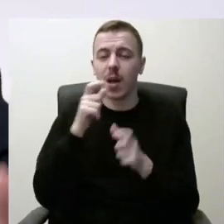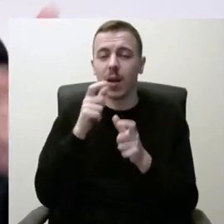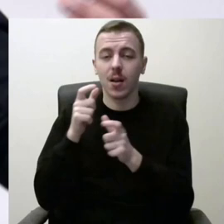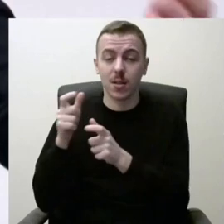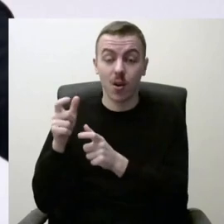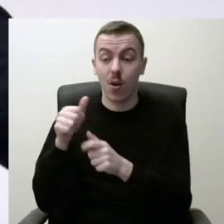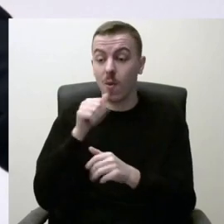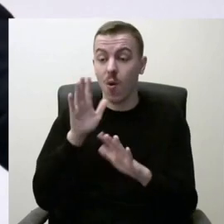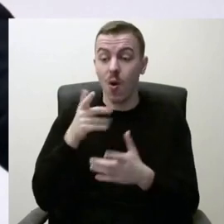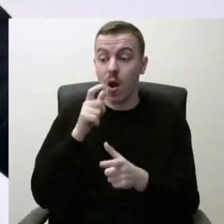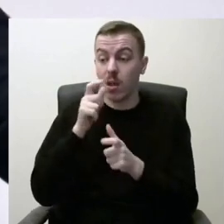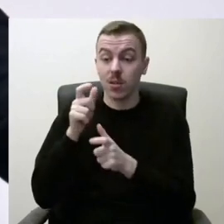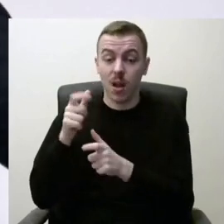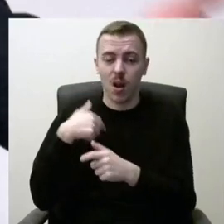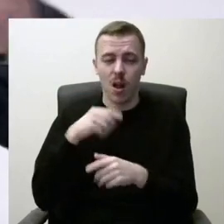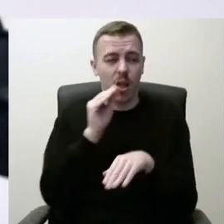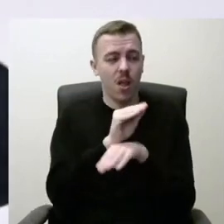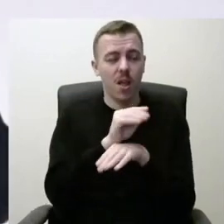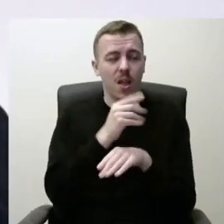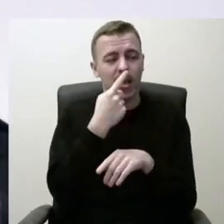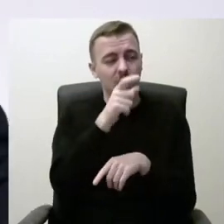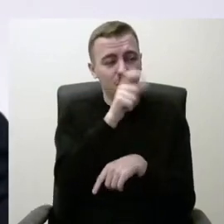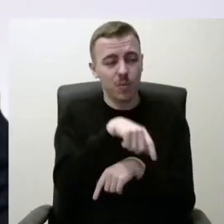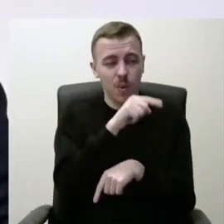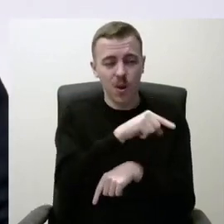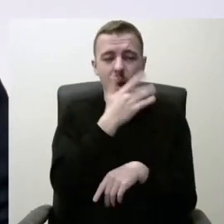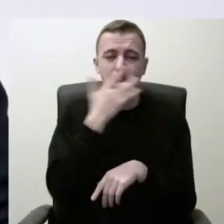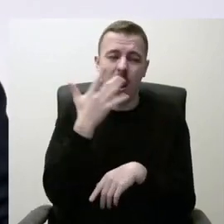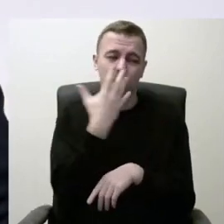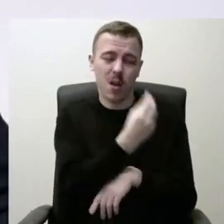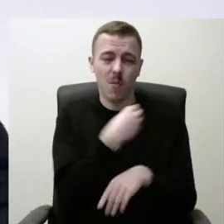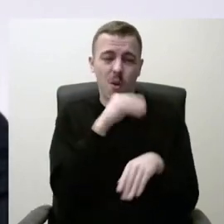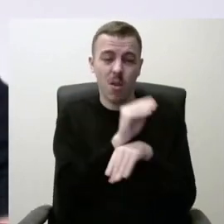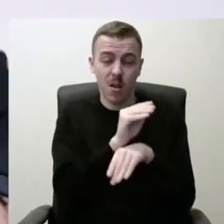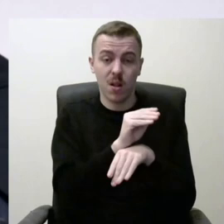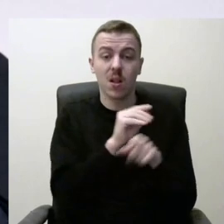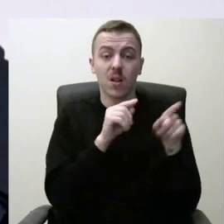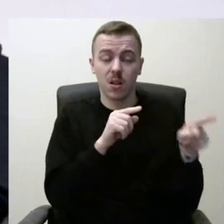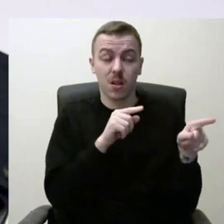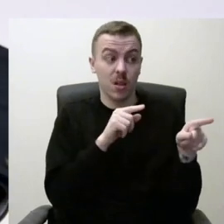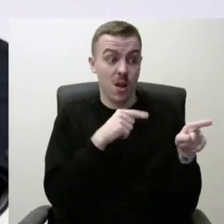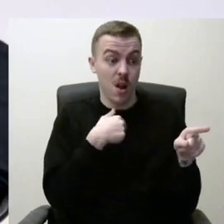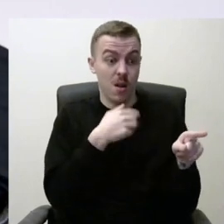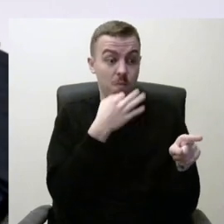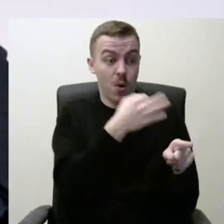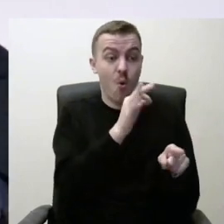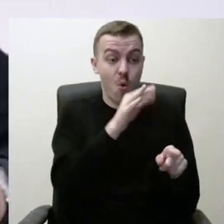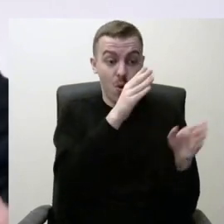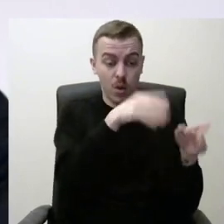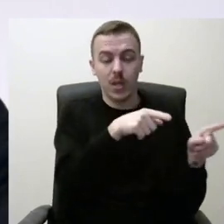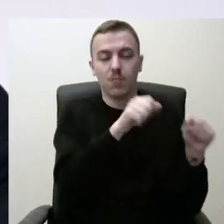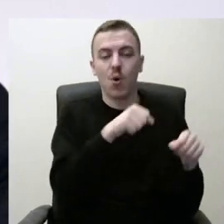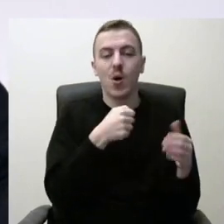metu, nuskambėjus kito kandidato pavardei ar jo atstovaujamai politiniai organizacijai, paminėtas kandidatas turės